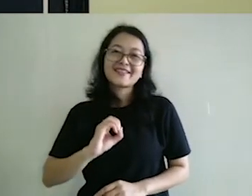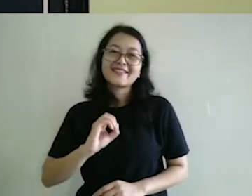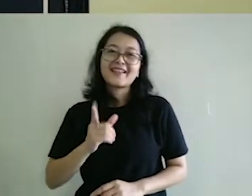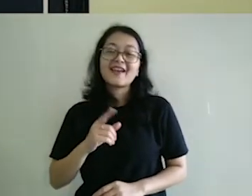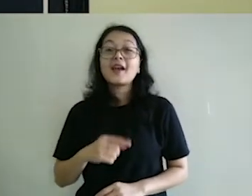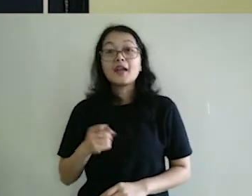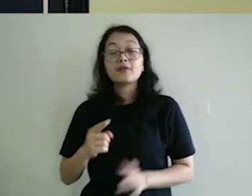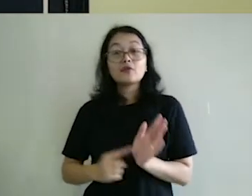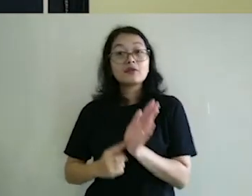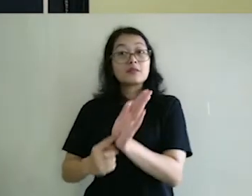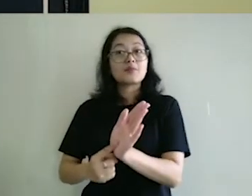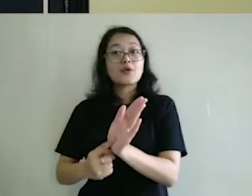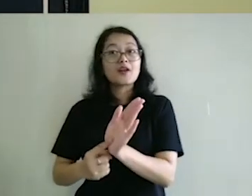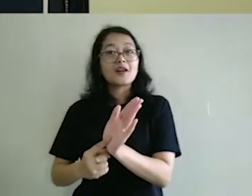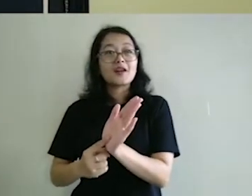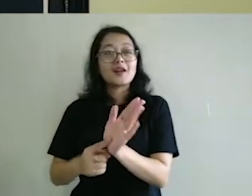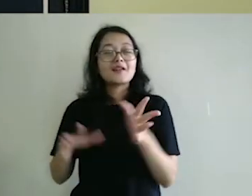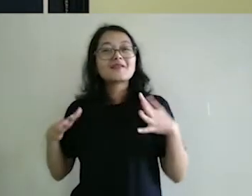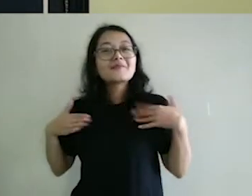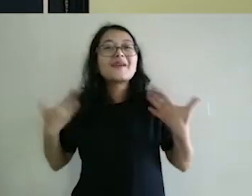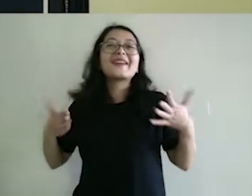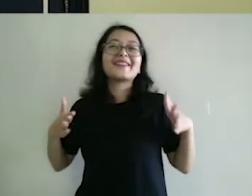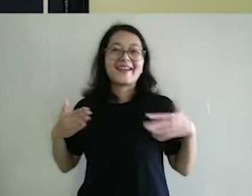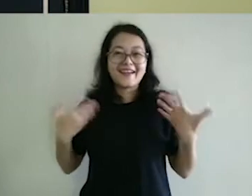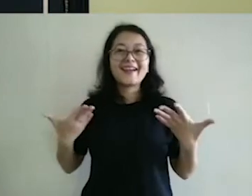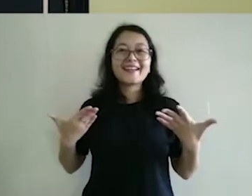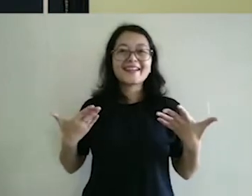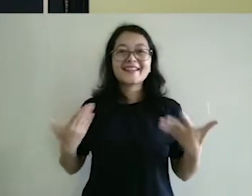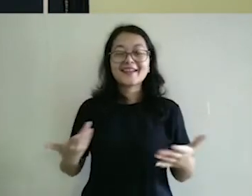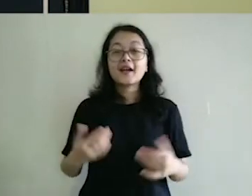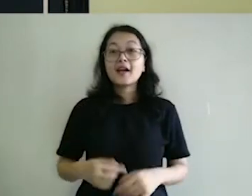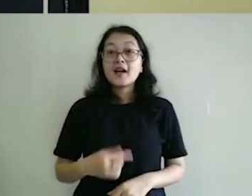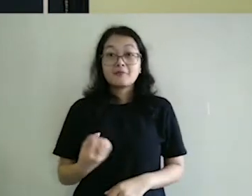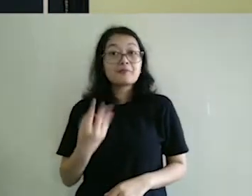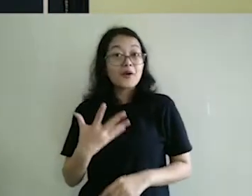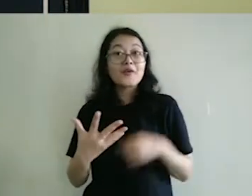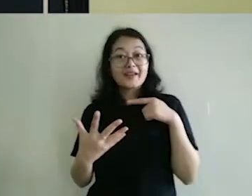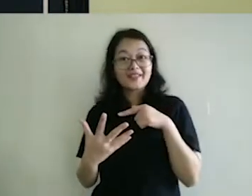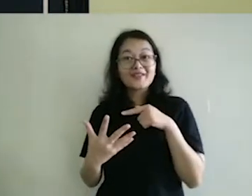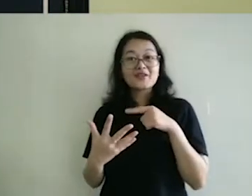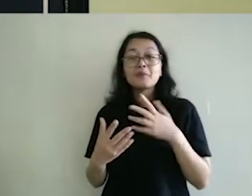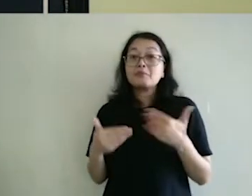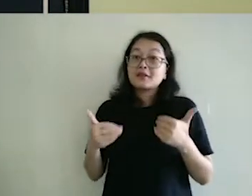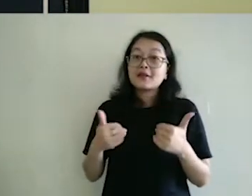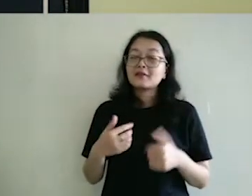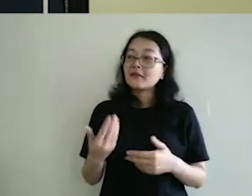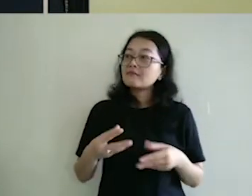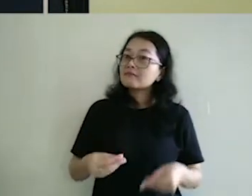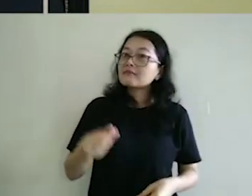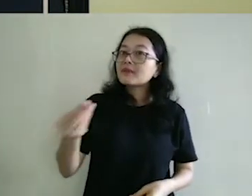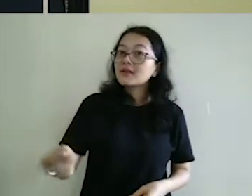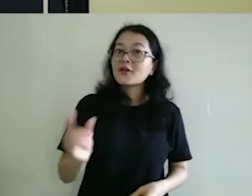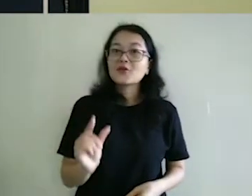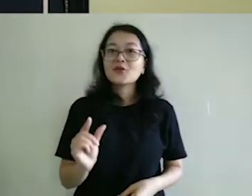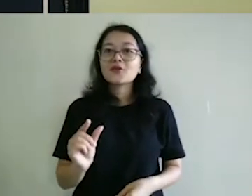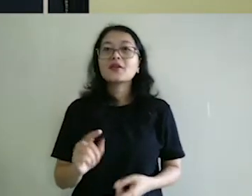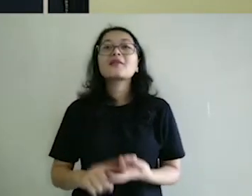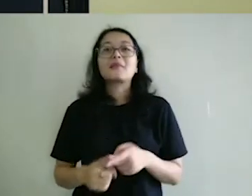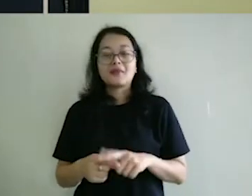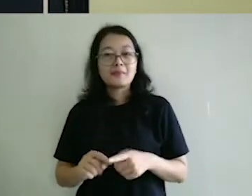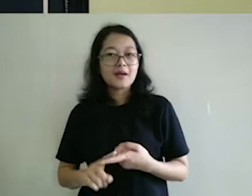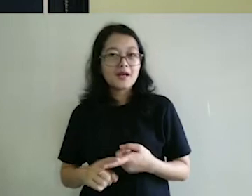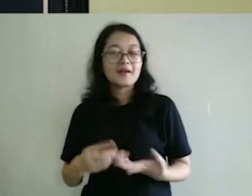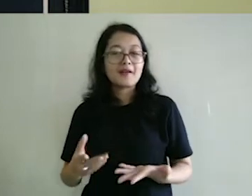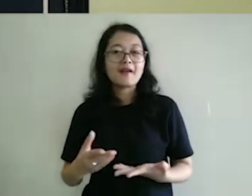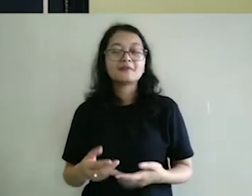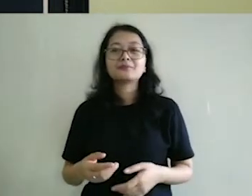kesuksesan, kegembiraan, kebahagiaan. Mawar orange bisa kita berikan kepada teman-teman